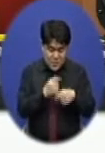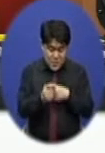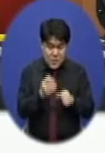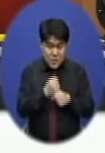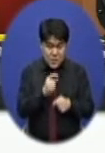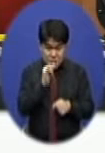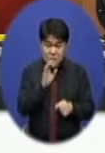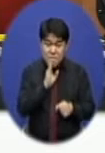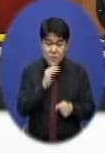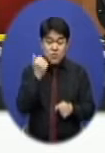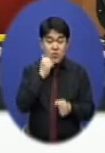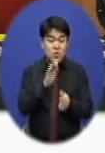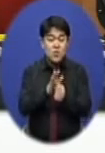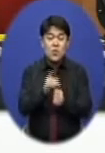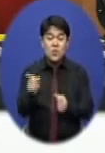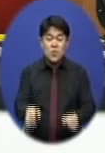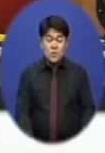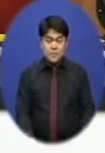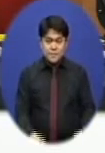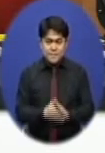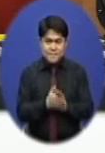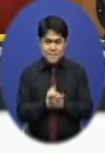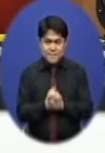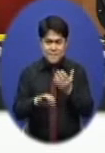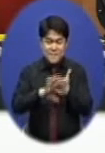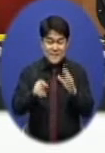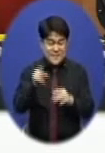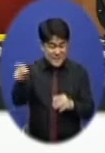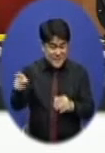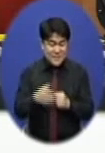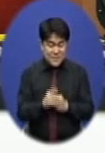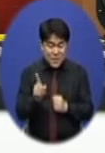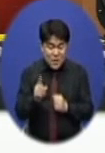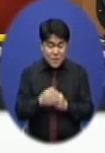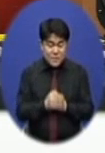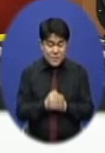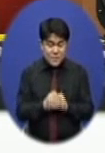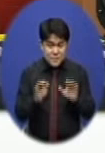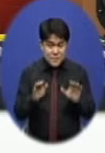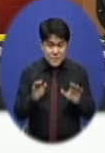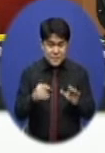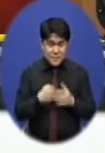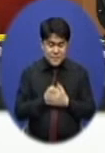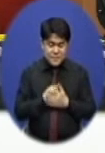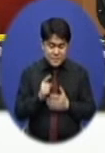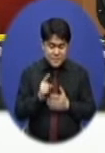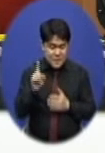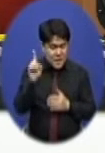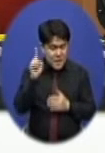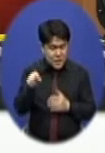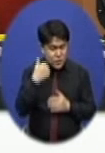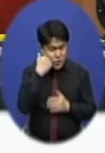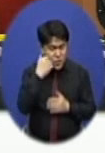아, 누구한테 주로 봉사하셨어요? 아, 그건 이제 저 외국에. 원래는 제가 하는 게 아니고요. 네. 하은이